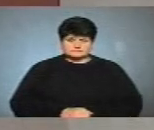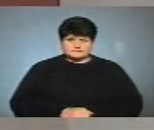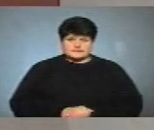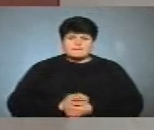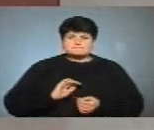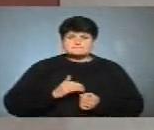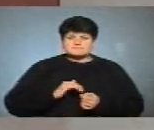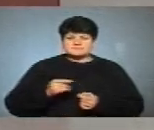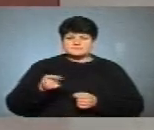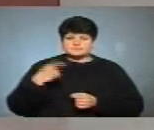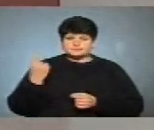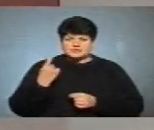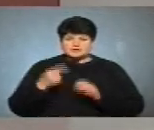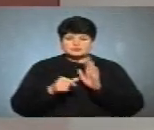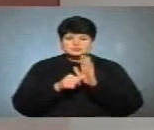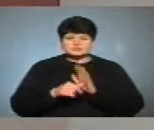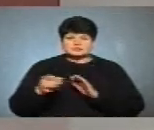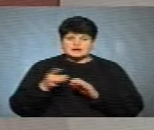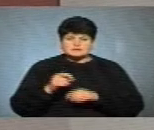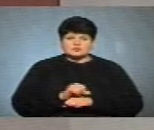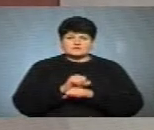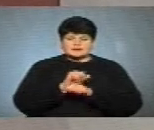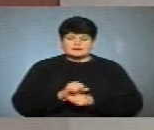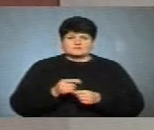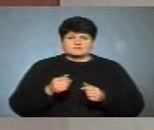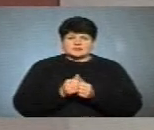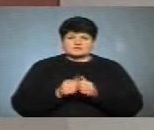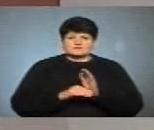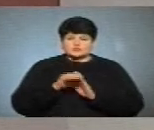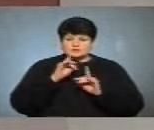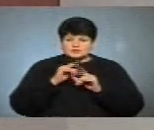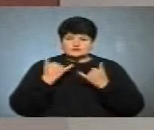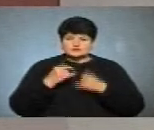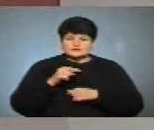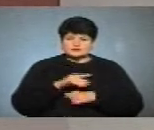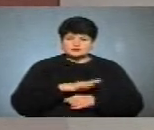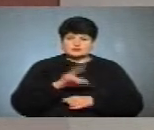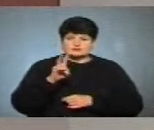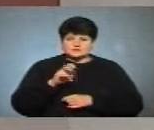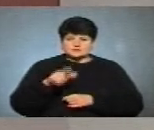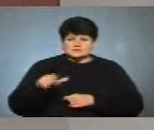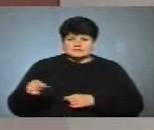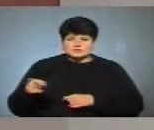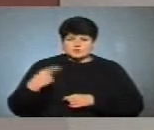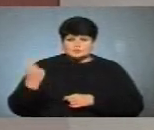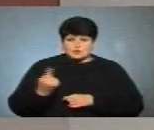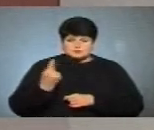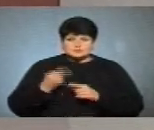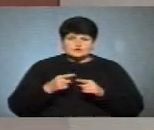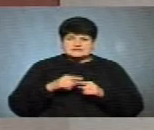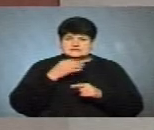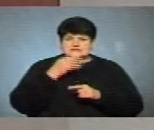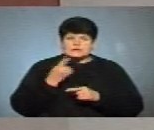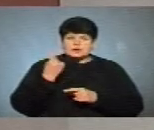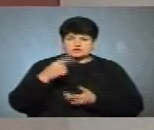Підприємці з Тернопільщини вшосте протестували під Верховною Радою. Сьогодні там були 200 осіб з Тернопільської області. Про це розповіла одна